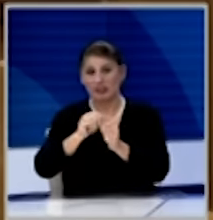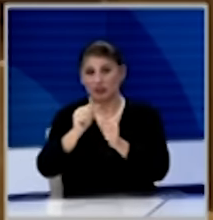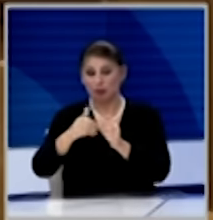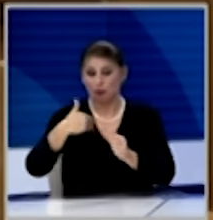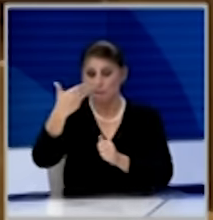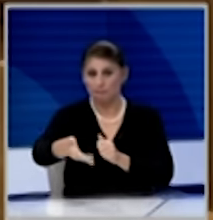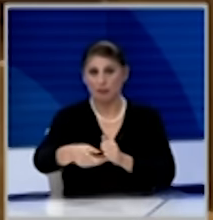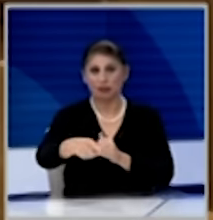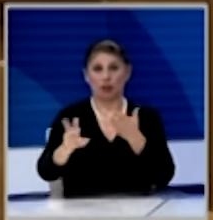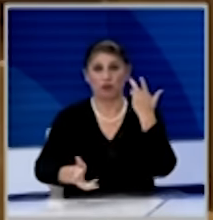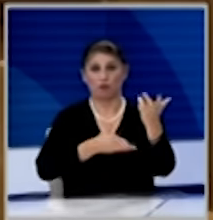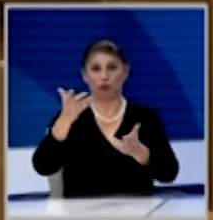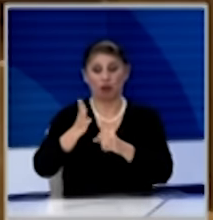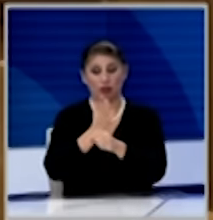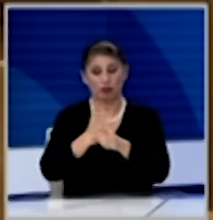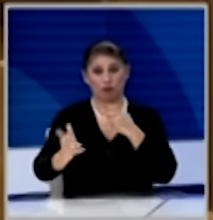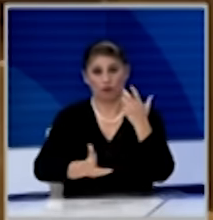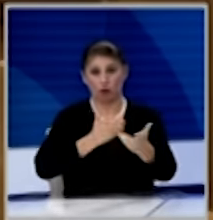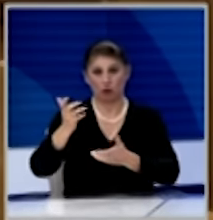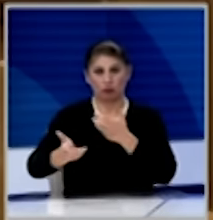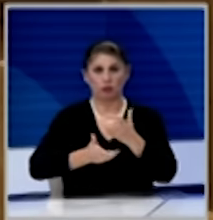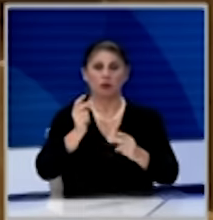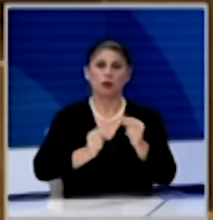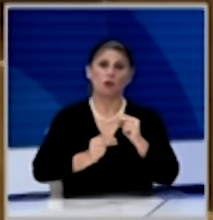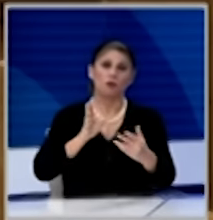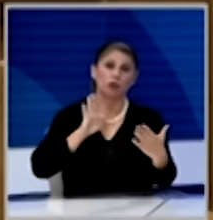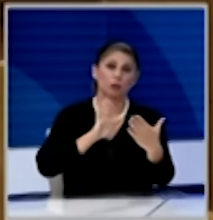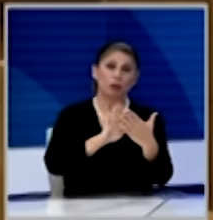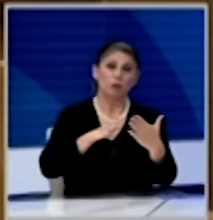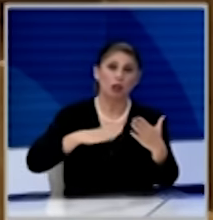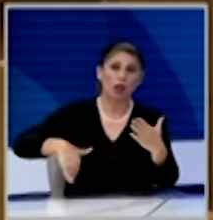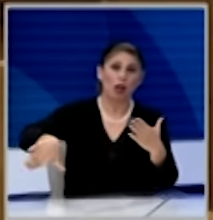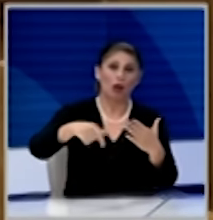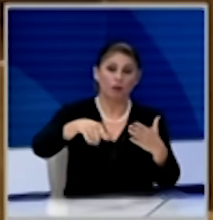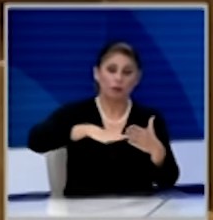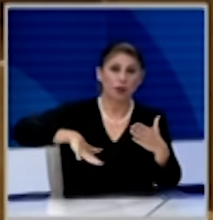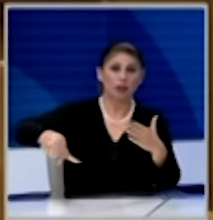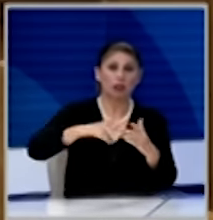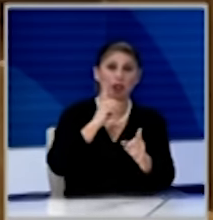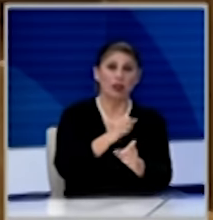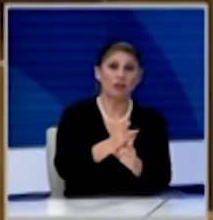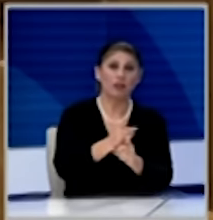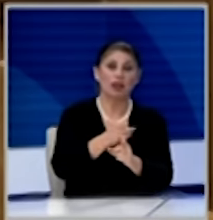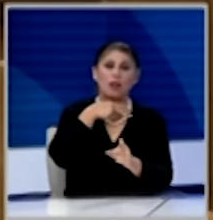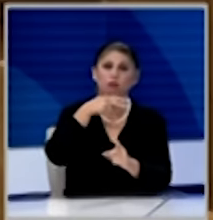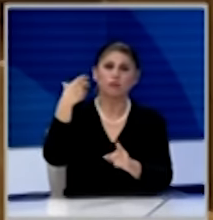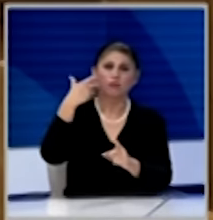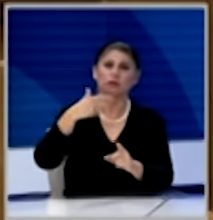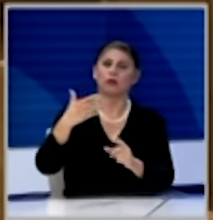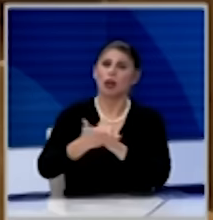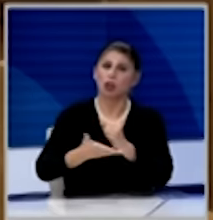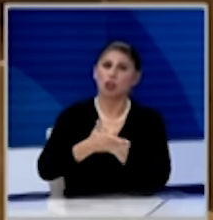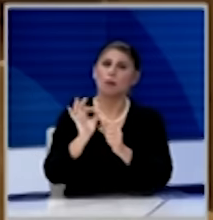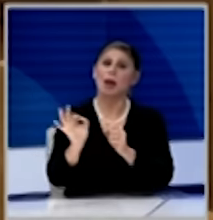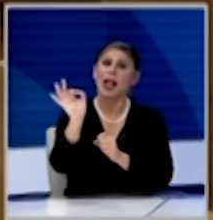σχεδόν απ τις πυρκαγιές τις καταστροφικές τα προβλήματα που αντιμετωπίζει ο λαός αυτής της περιοχής και ιδιαίτερα οι κτηνοτρόφοι οι αγρότες